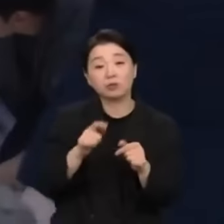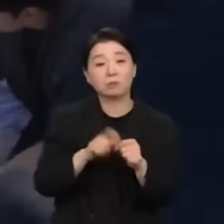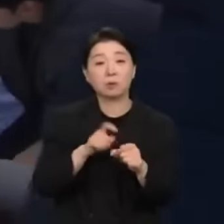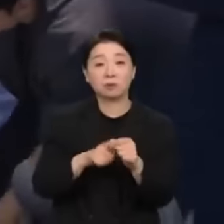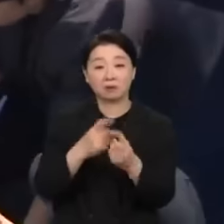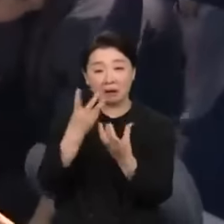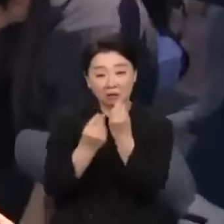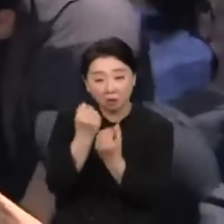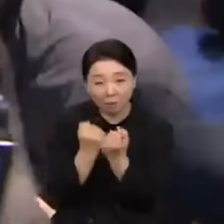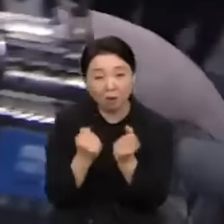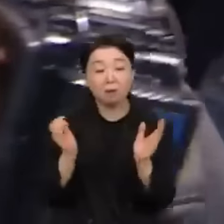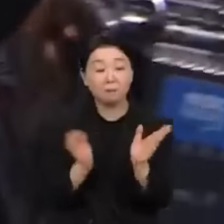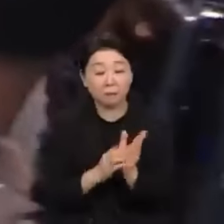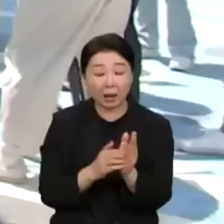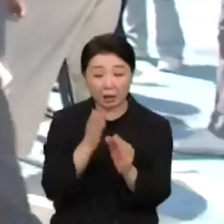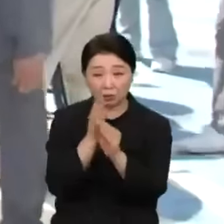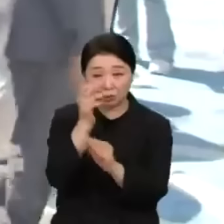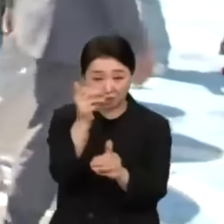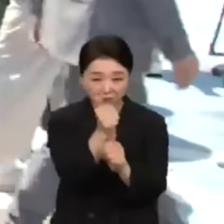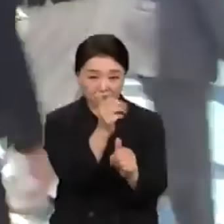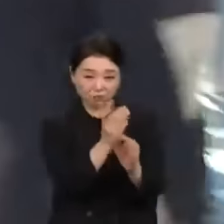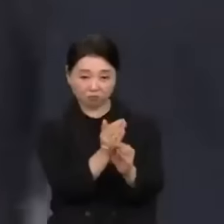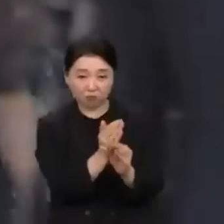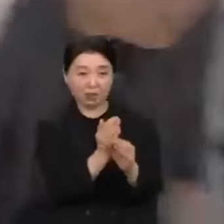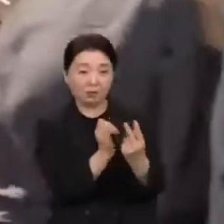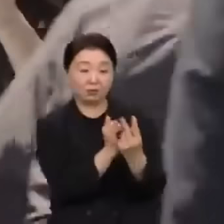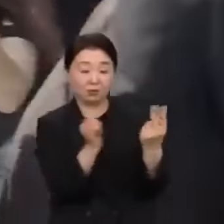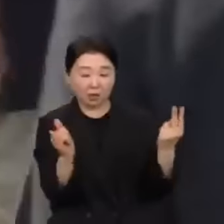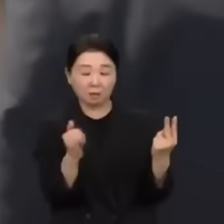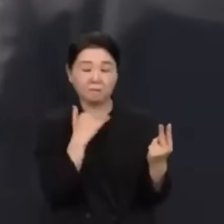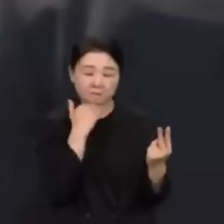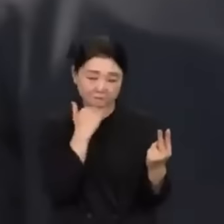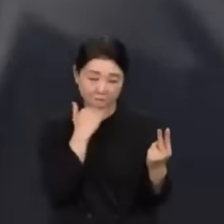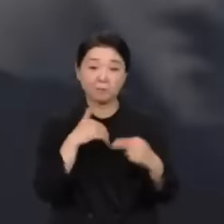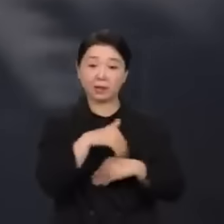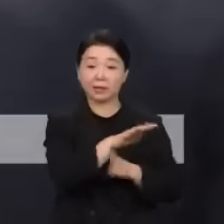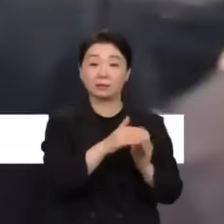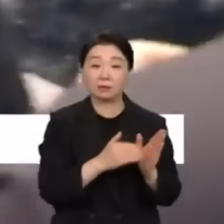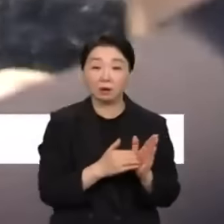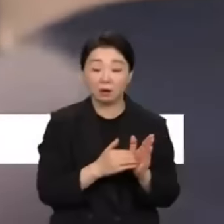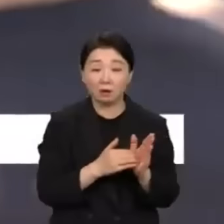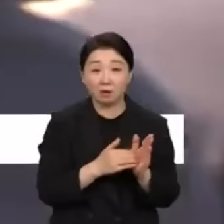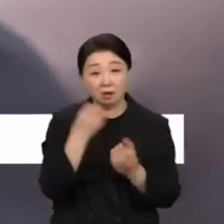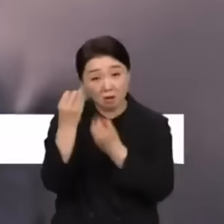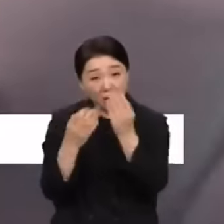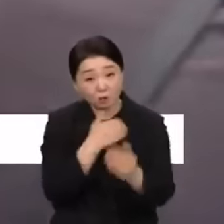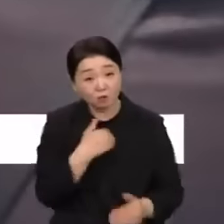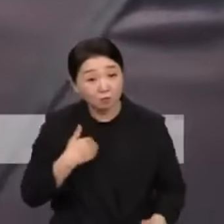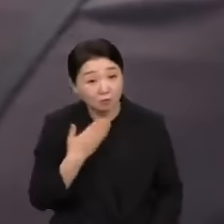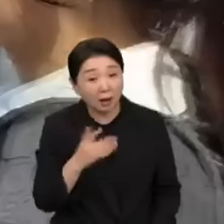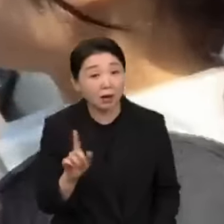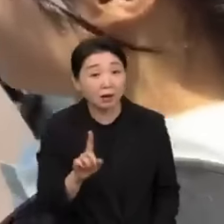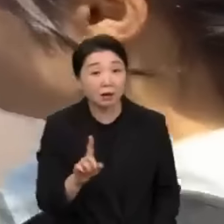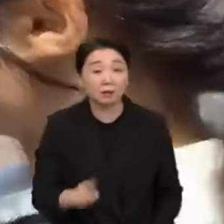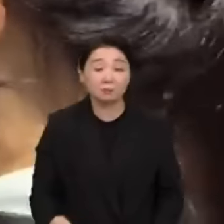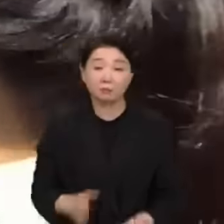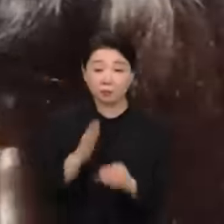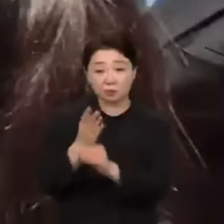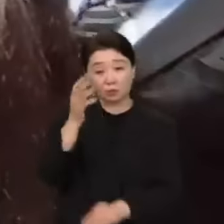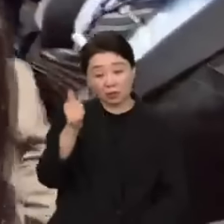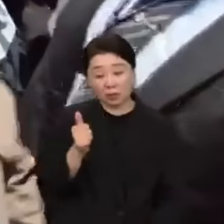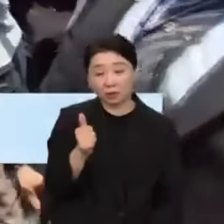마친 중대장과 부중대장은 아무 말 없이 대기 장소로 떠났습니다. 충분한 소명이 됐다고 생각하세요? 중대장은